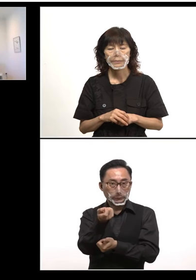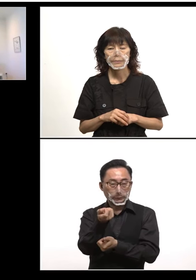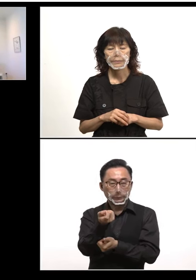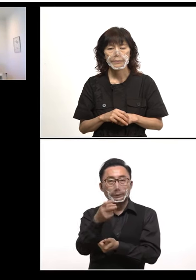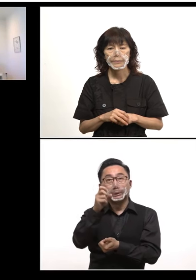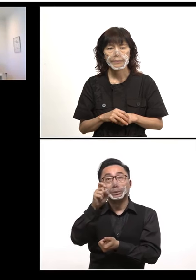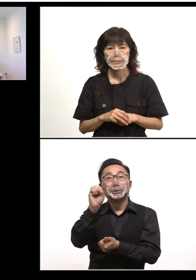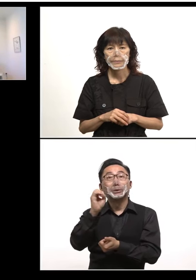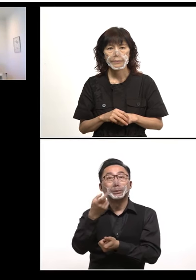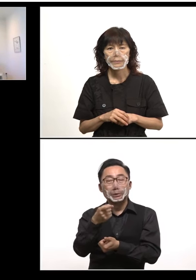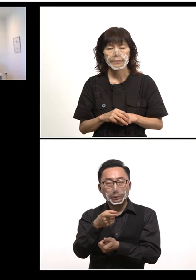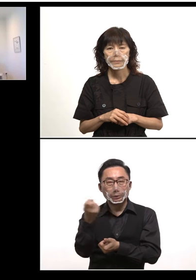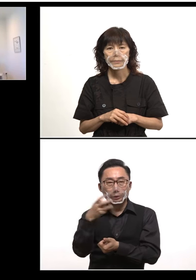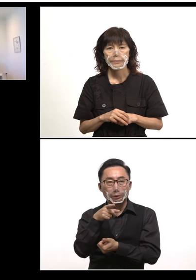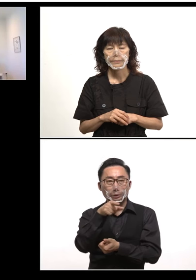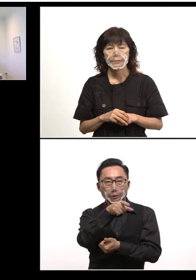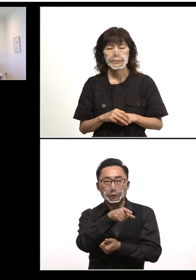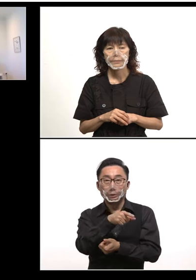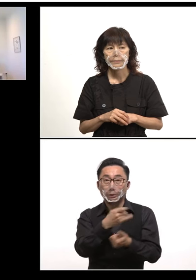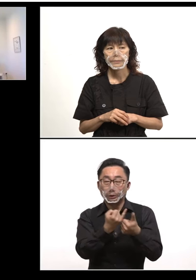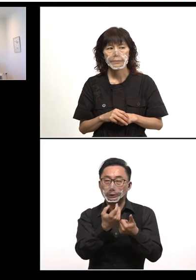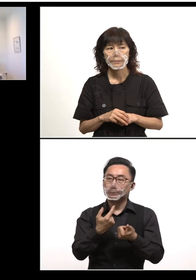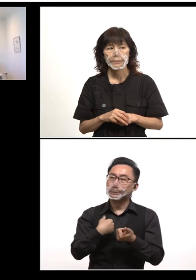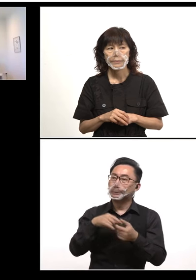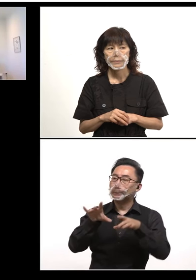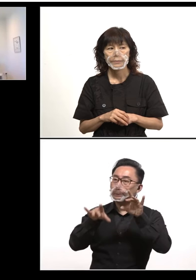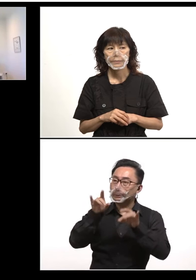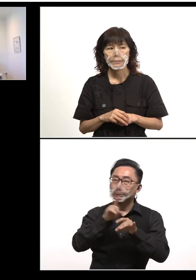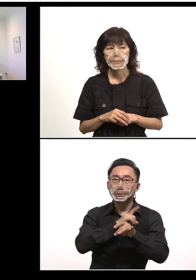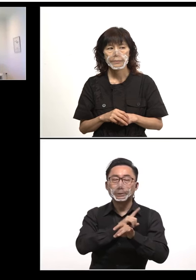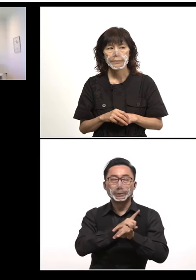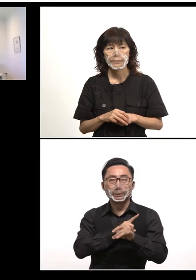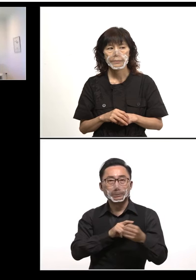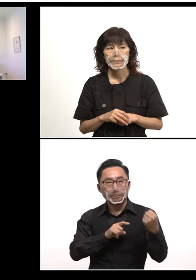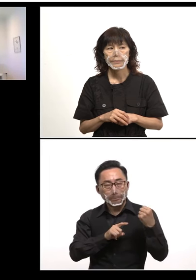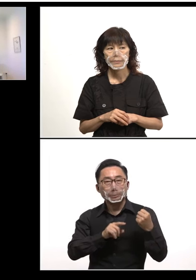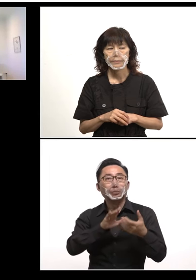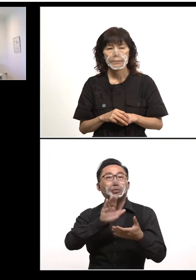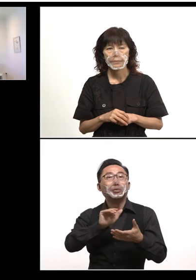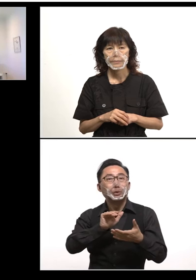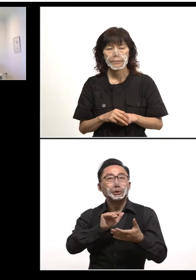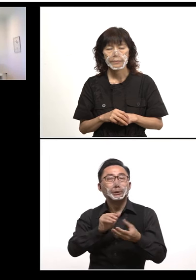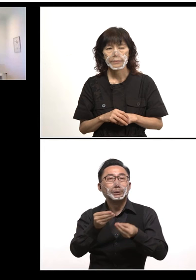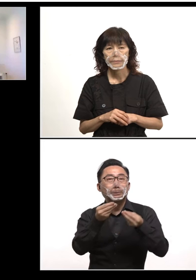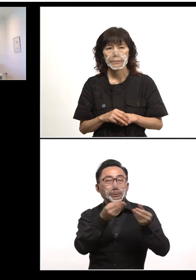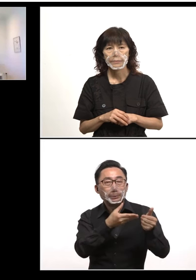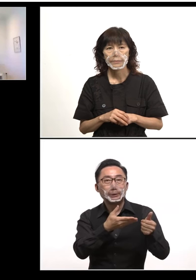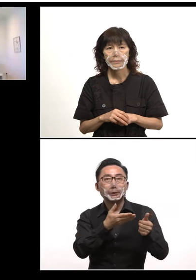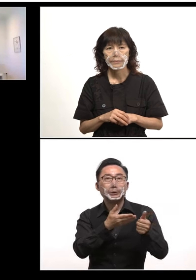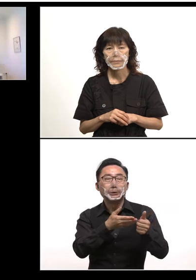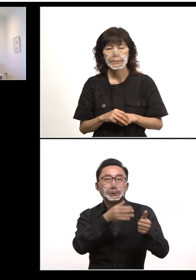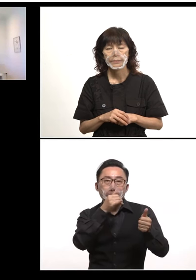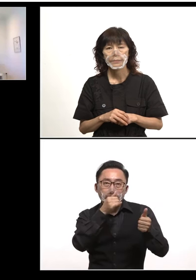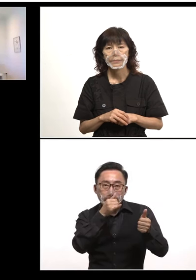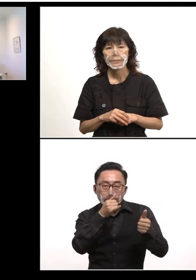會揀一啲佢哋覺得佢哋有個能力喺度啦，咁咧都會俾佢哋去到試啦，咁我哋真係要諗好多唔同嘅方法，